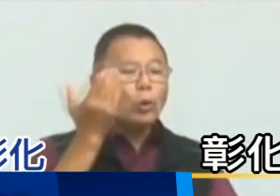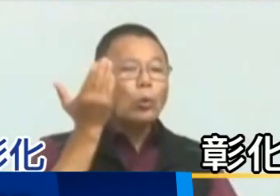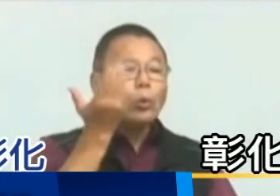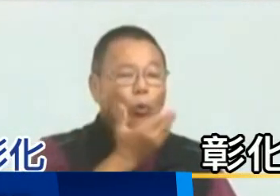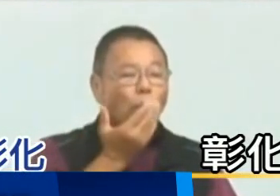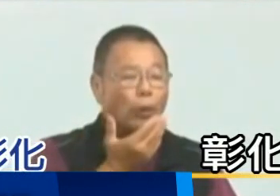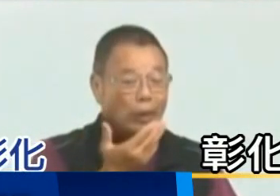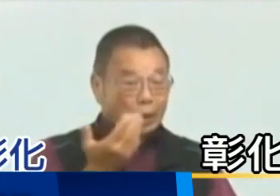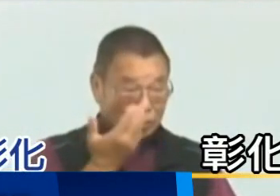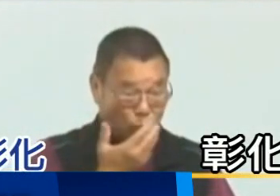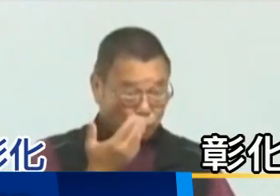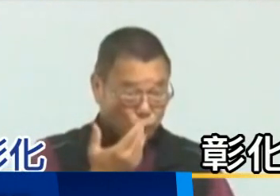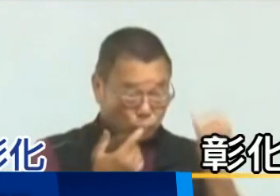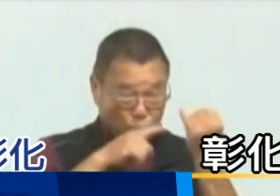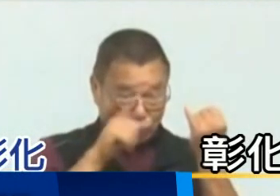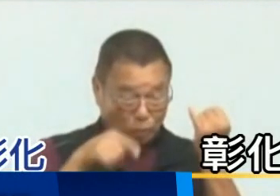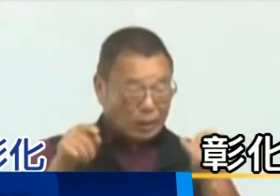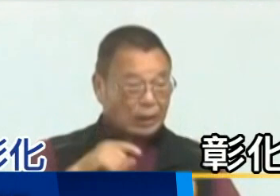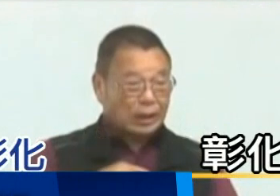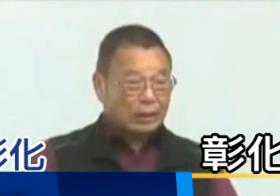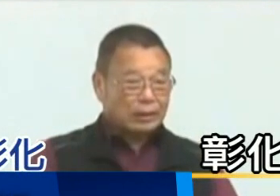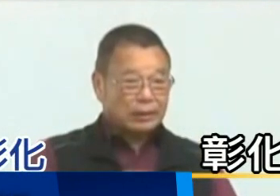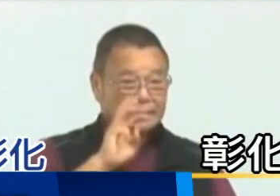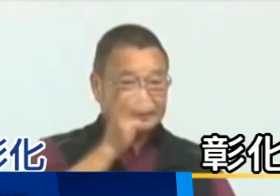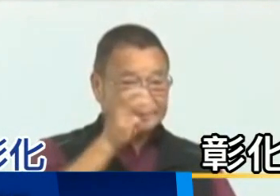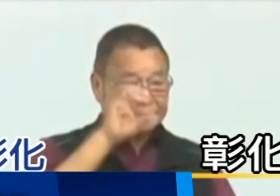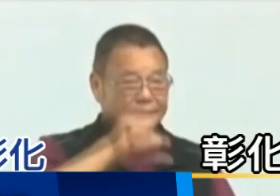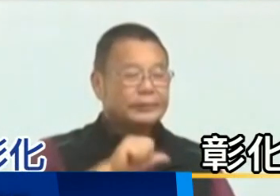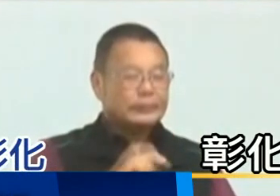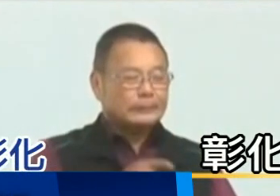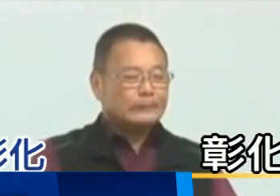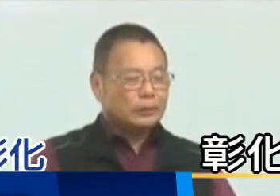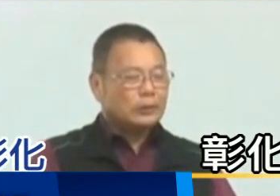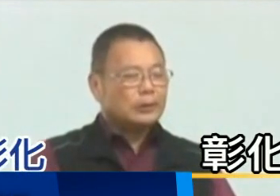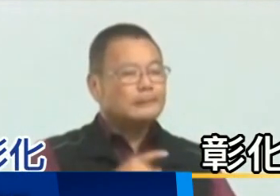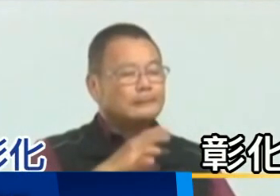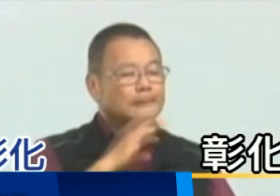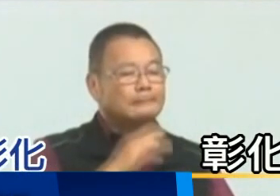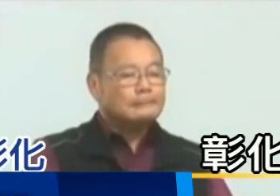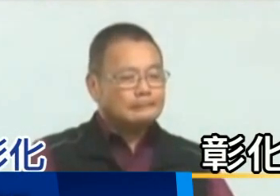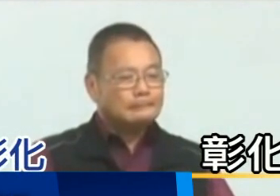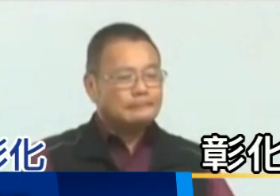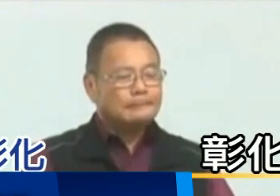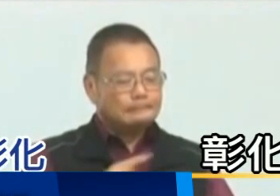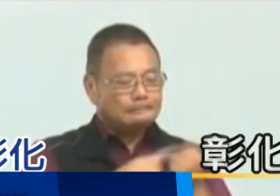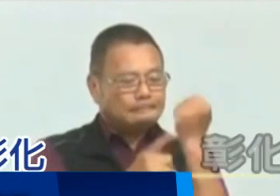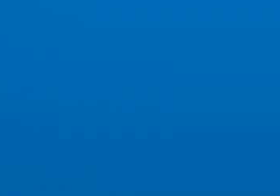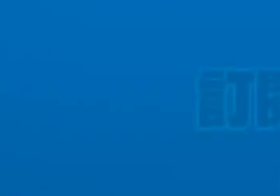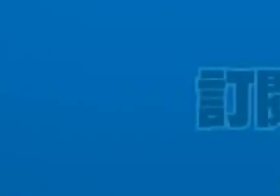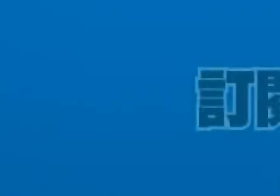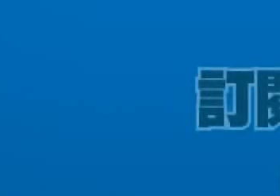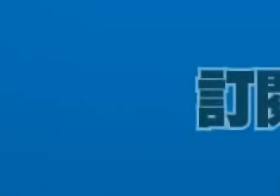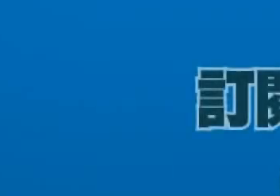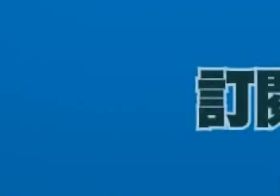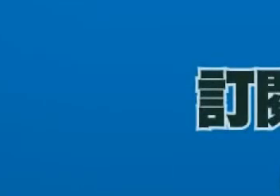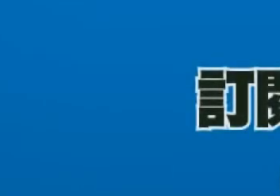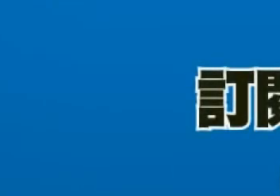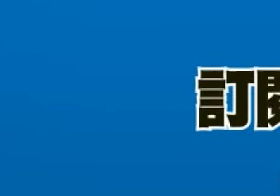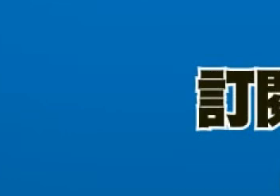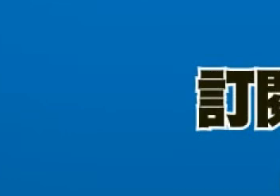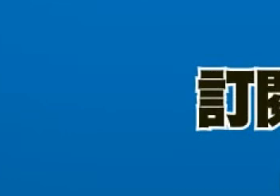业要处罚多少钱？ 处罚30万元，然后送我们的这个地检署。